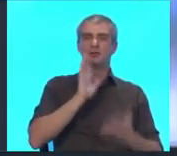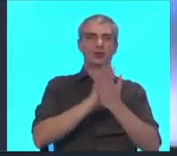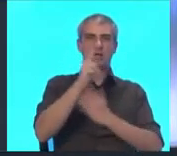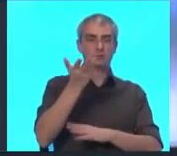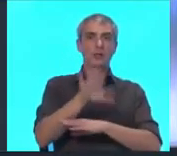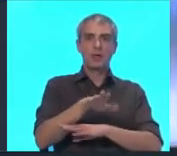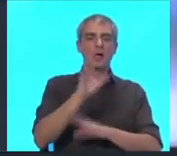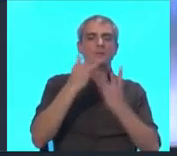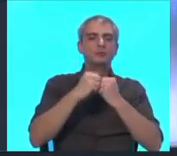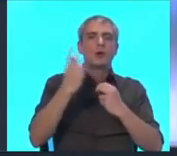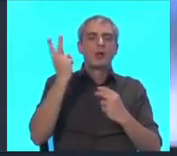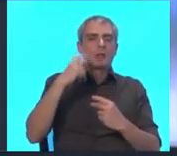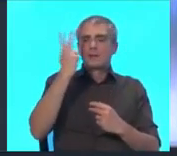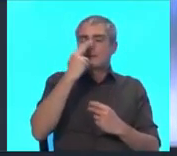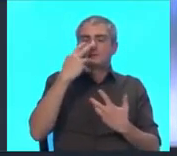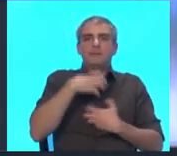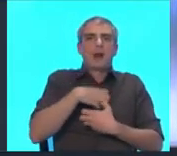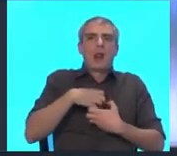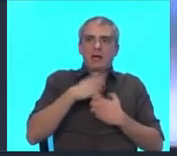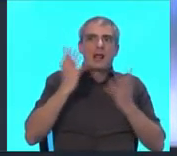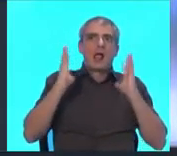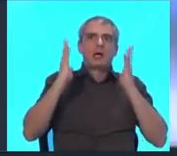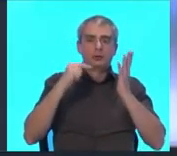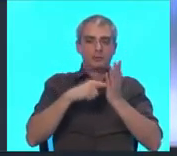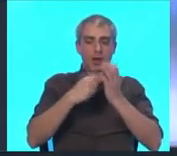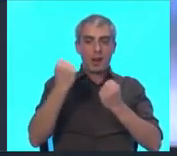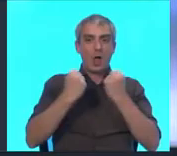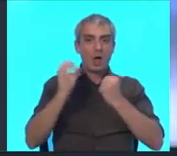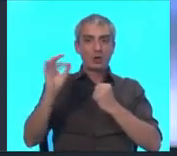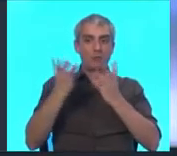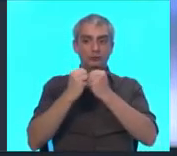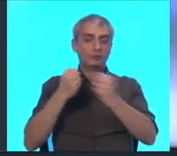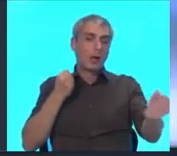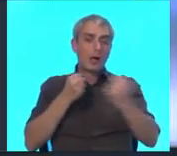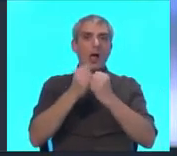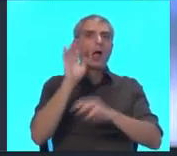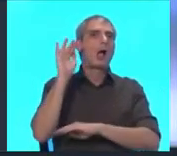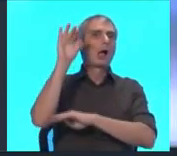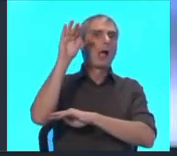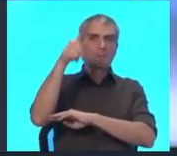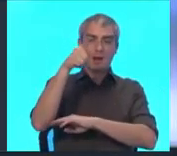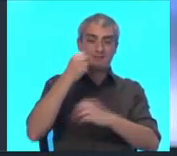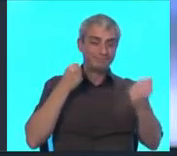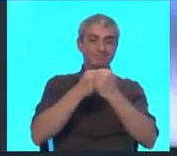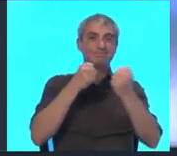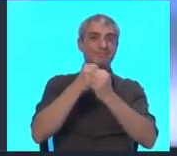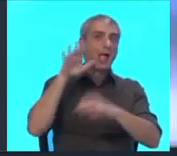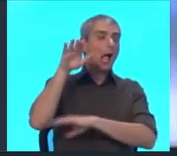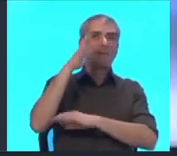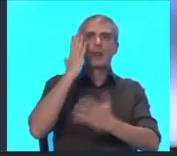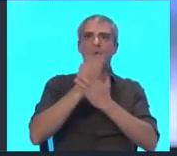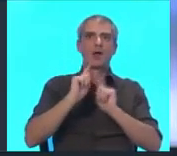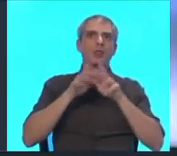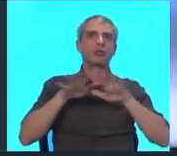עדיין מנסים לעכל את האסון שנגרע מהתנגשות הרכב המשפחתי בגמל. ההתנגשות בגמלים כבר הפכה לתופעה בכבישי